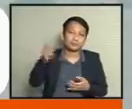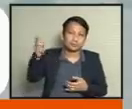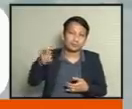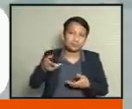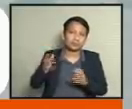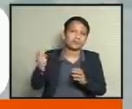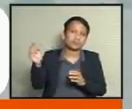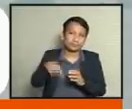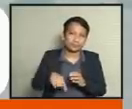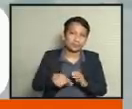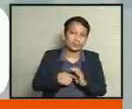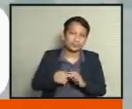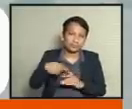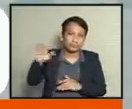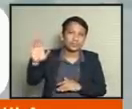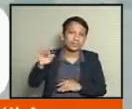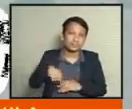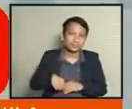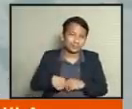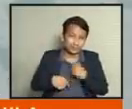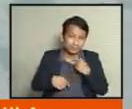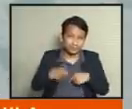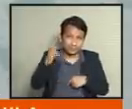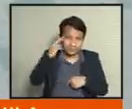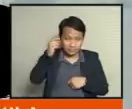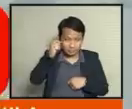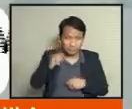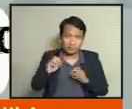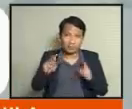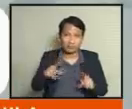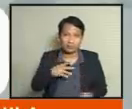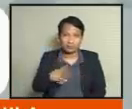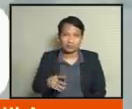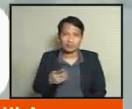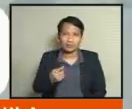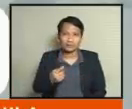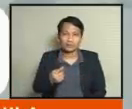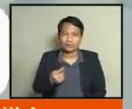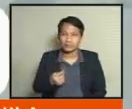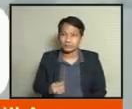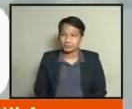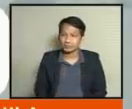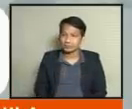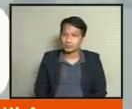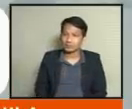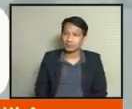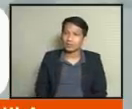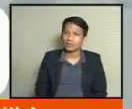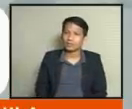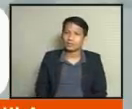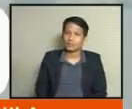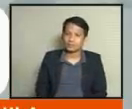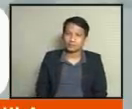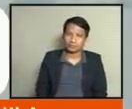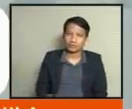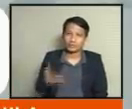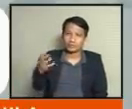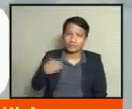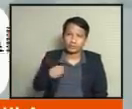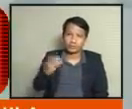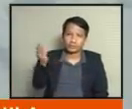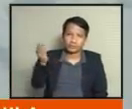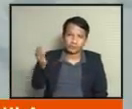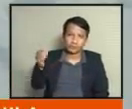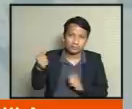sige, pumunta ka doon. Oh, ngayon, anong gusto mo mangyari? Eh, di ba, pinapahingi ko